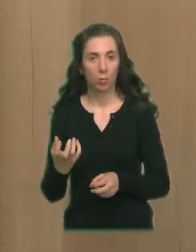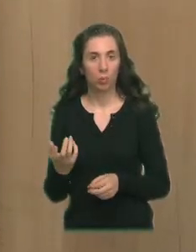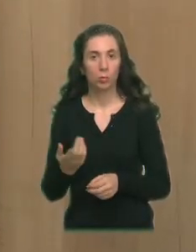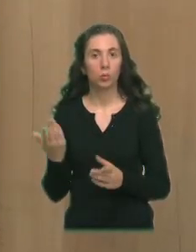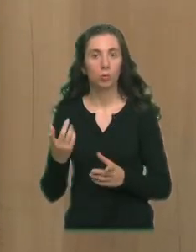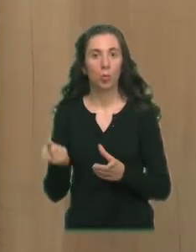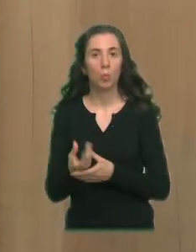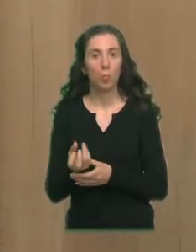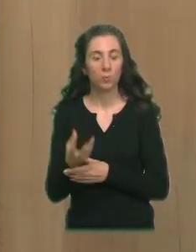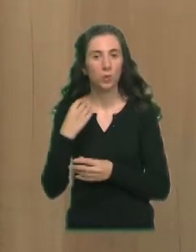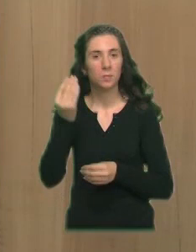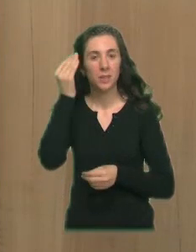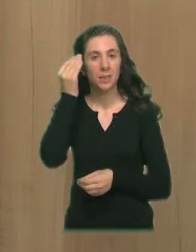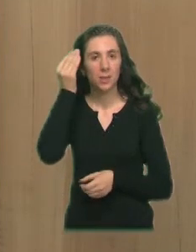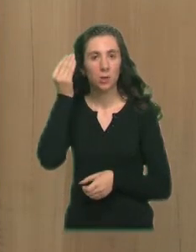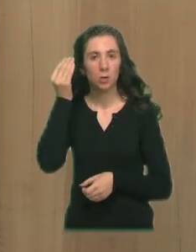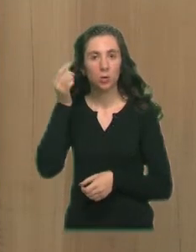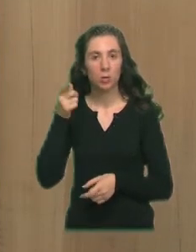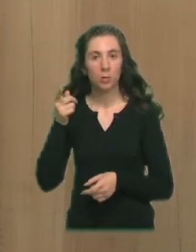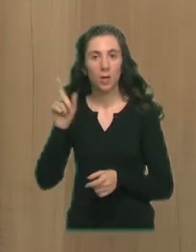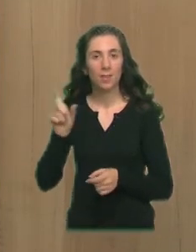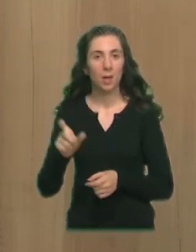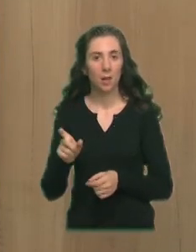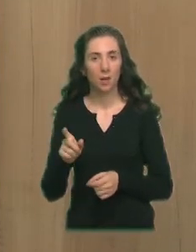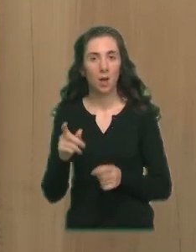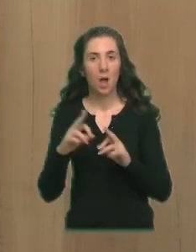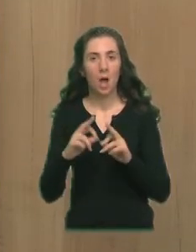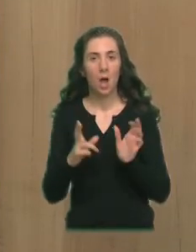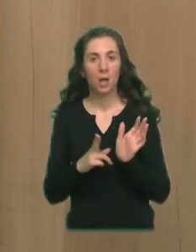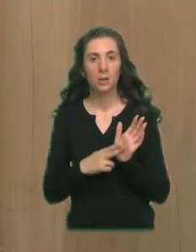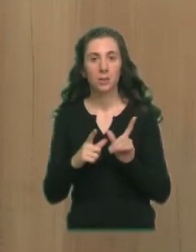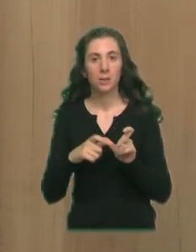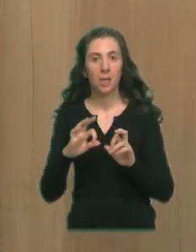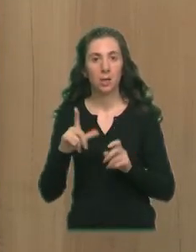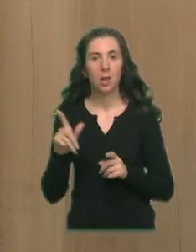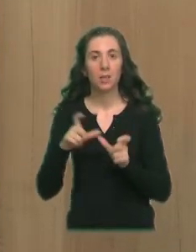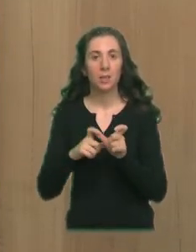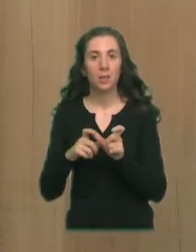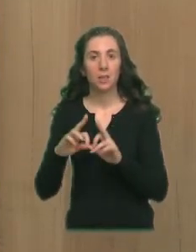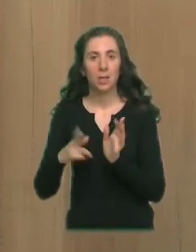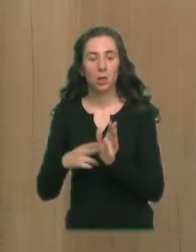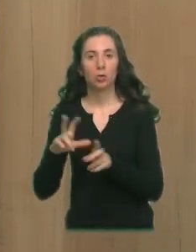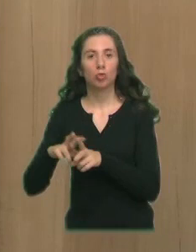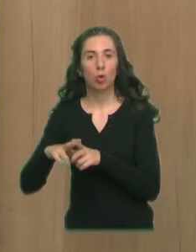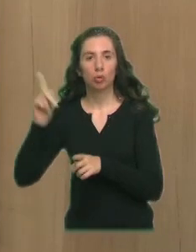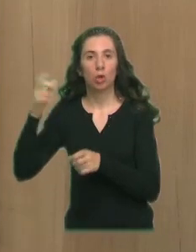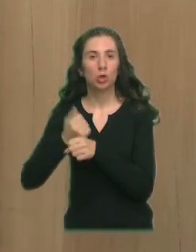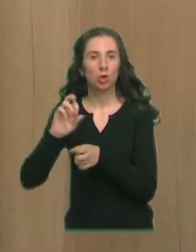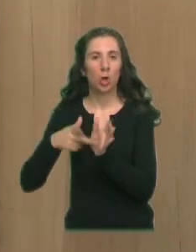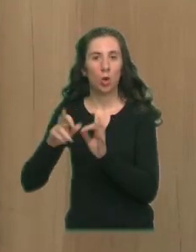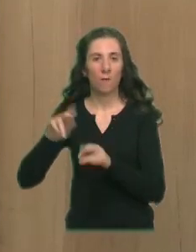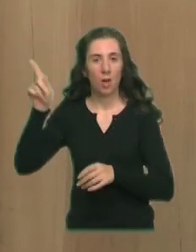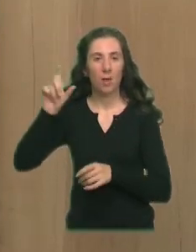što su proizvodi, sjećam se, od talijanske tvrtke Ansalda San Giorgia, znate, u Genovi, to je tamo s one